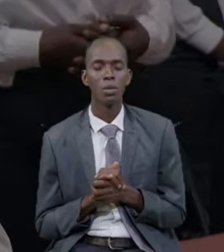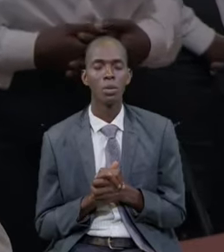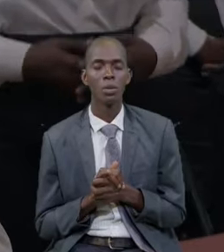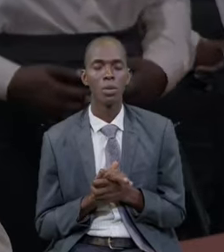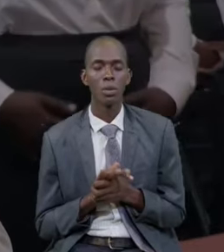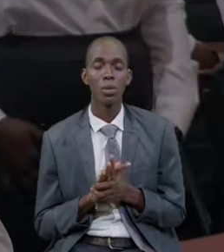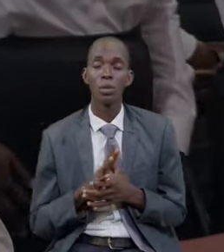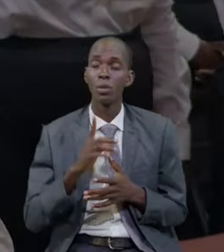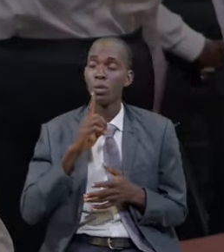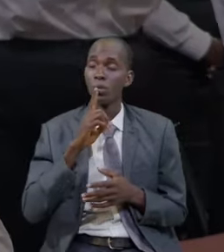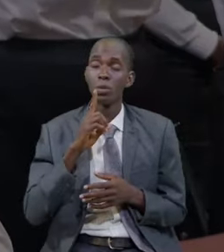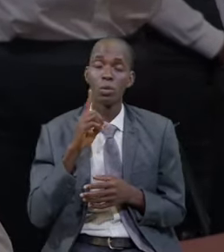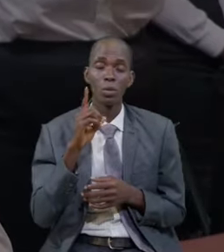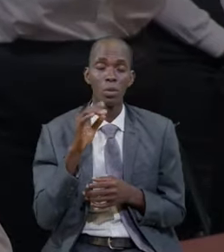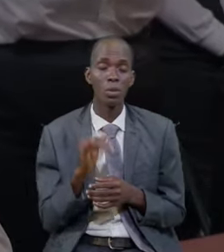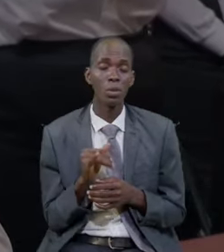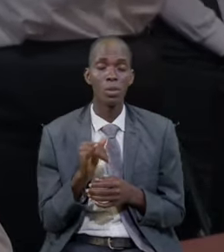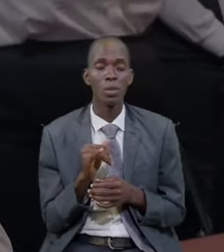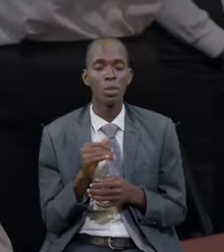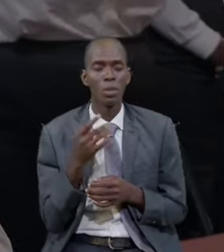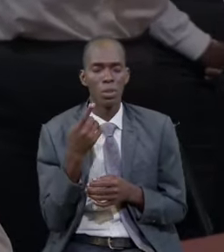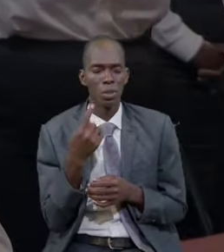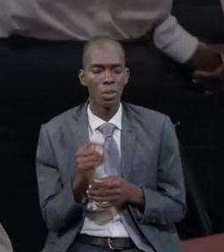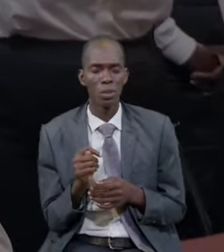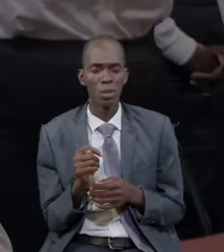Montre aux brebis la suffisance du berger.